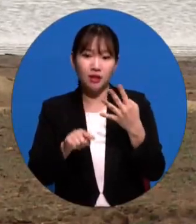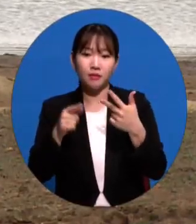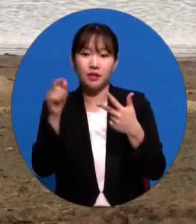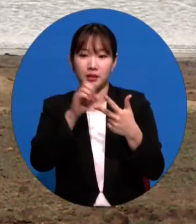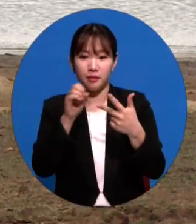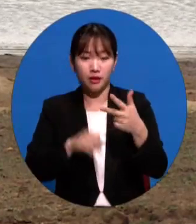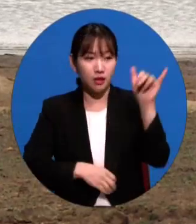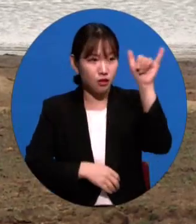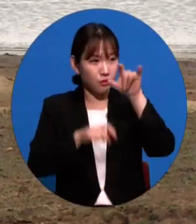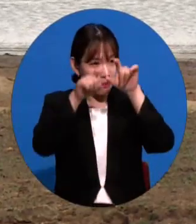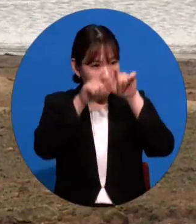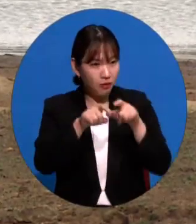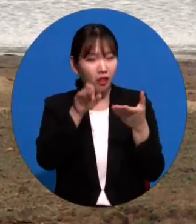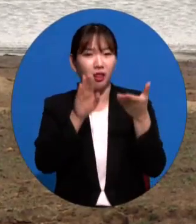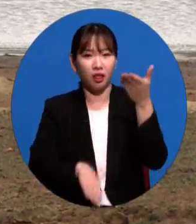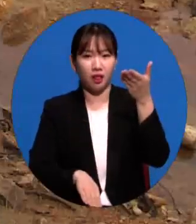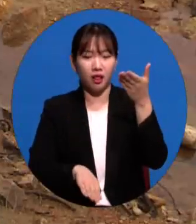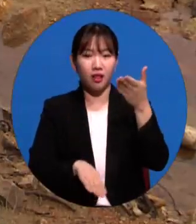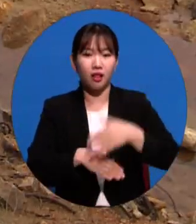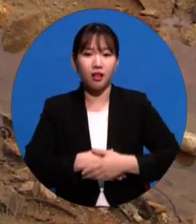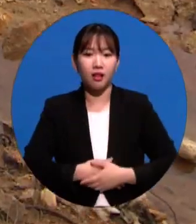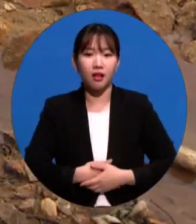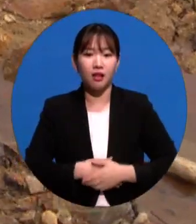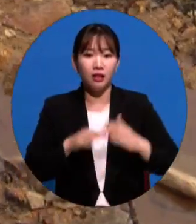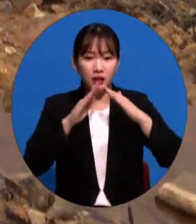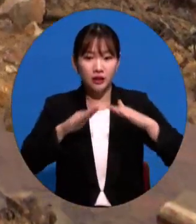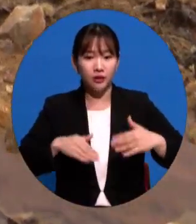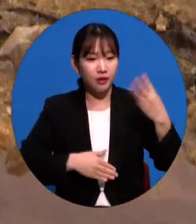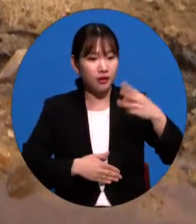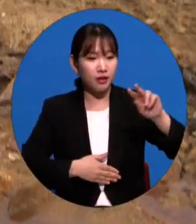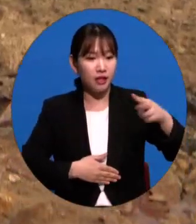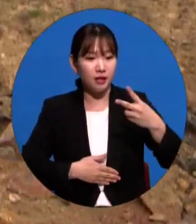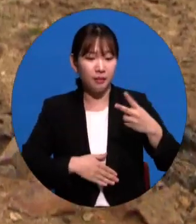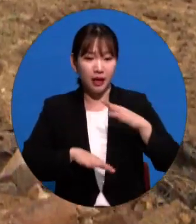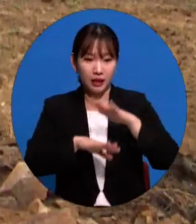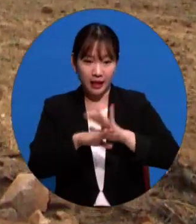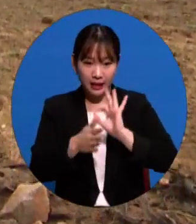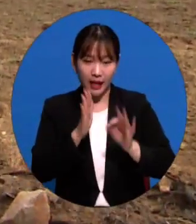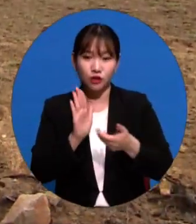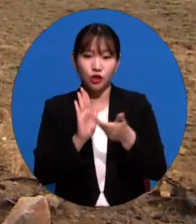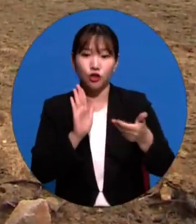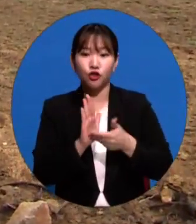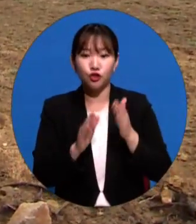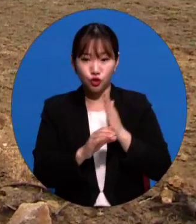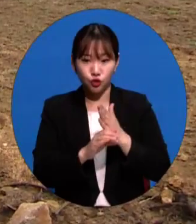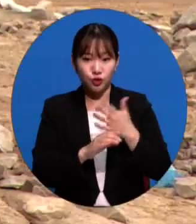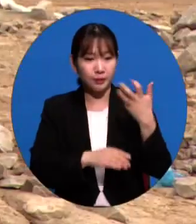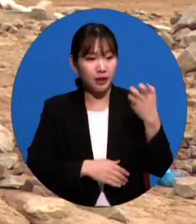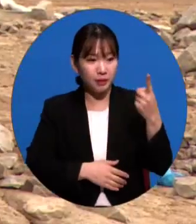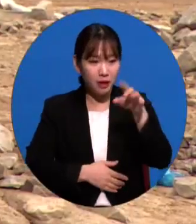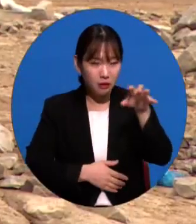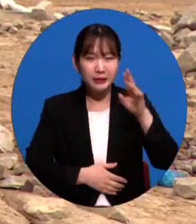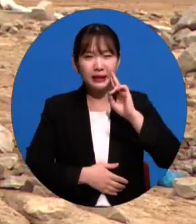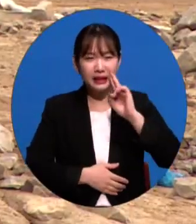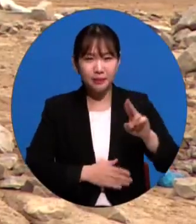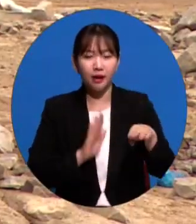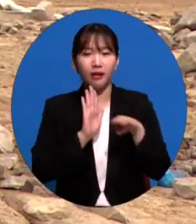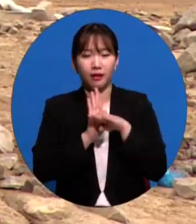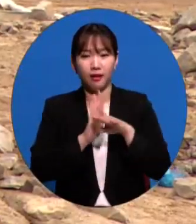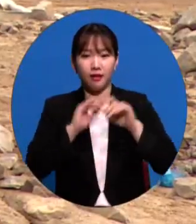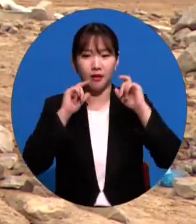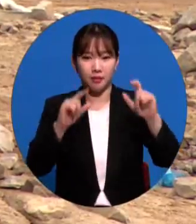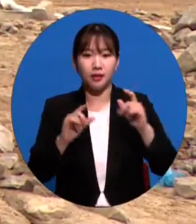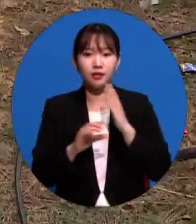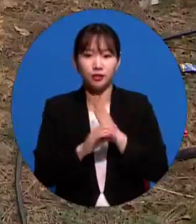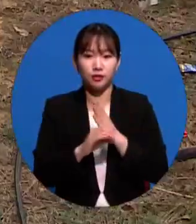전국 평균에 크게 못 미칩니다. 전남 3,200여 개 농업용 저수지 가운데 81곳이 심각 단계에